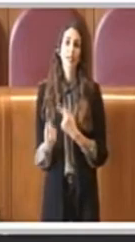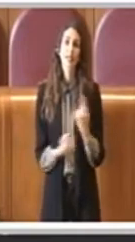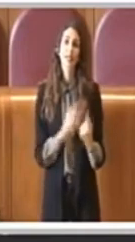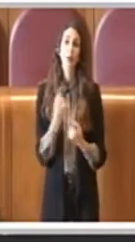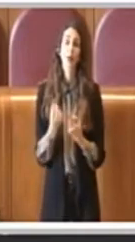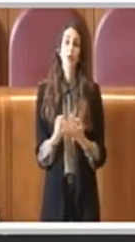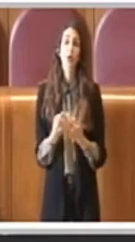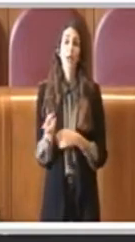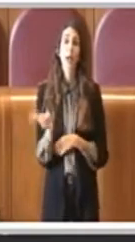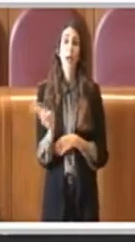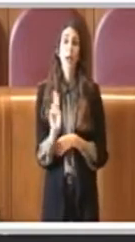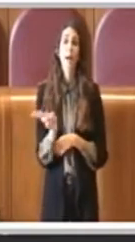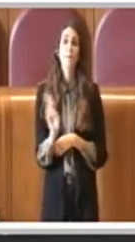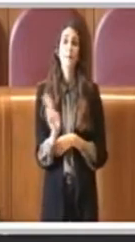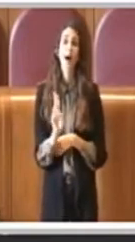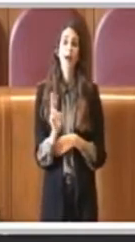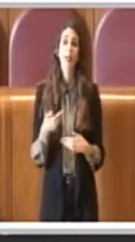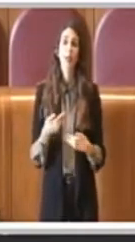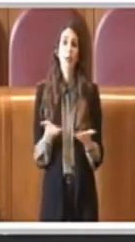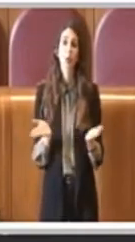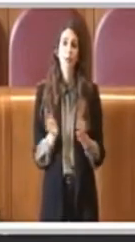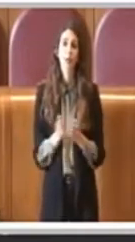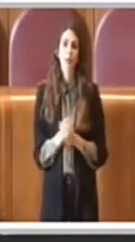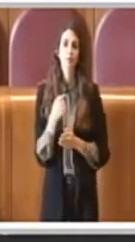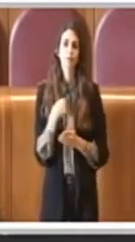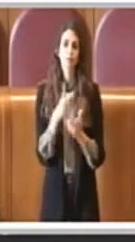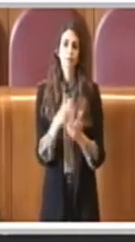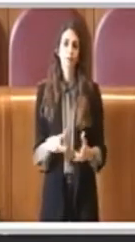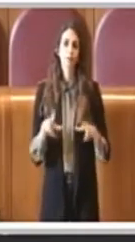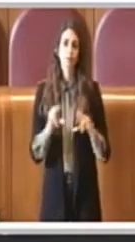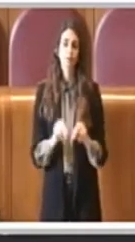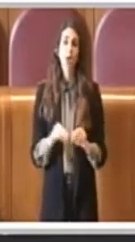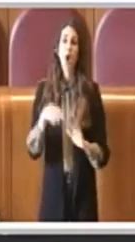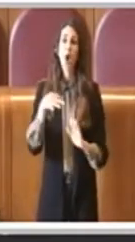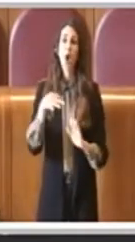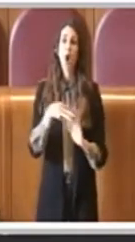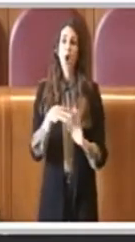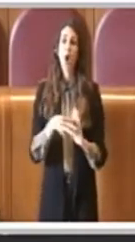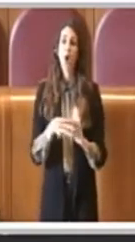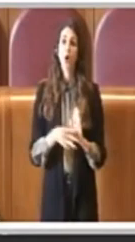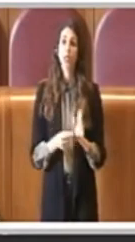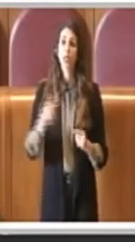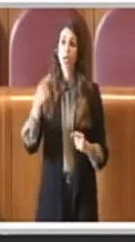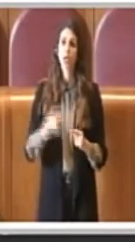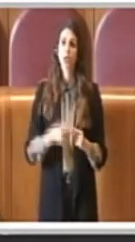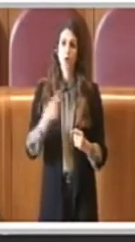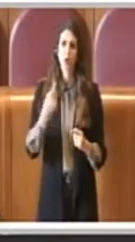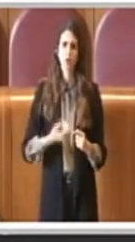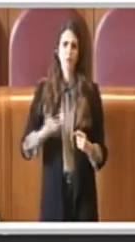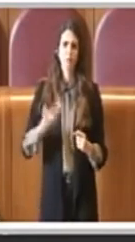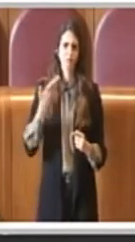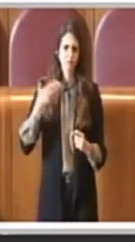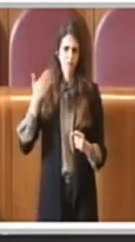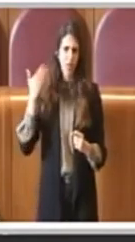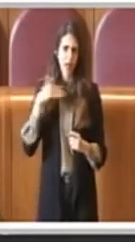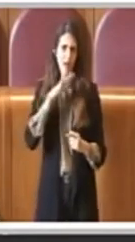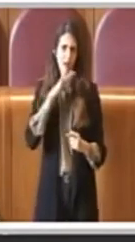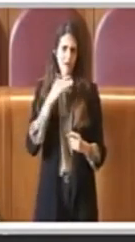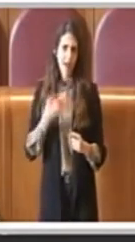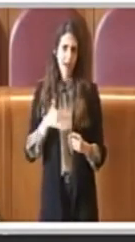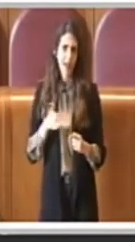bagni pubblici. Ora, ribadisco, questi ordini del giorno sono stati depositati tempo fa, però